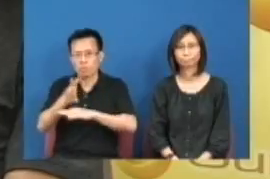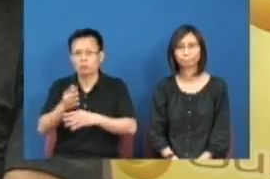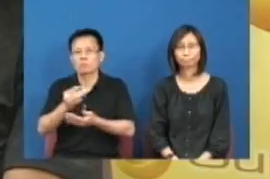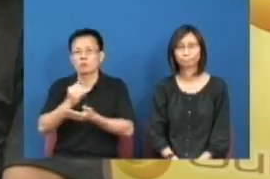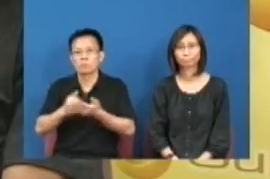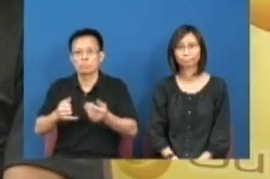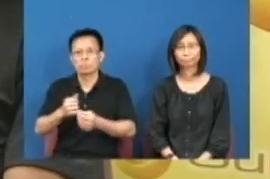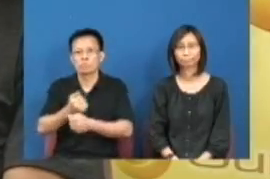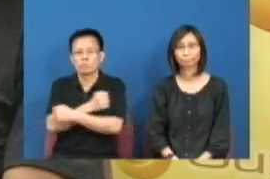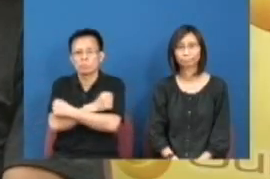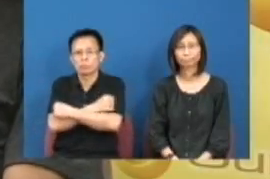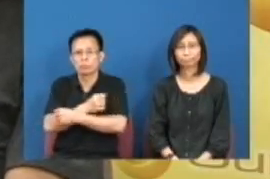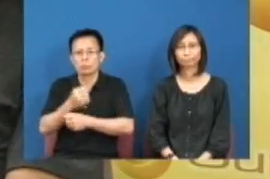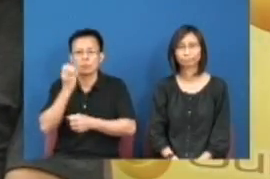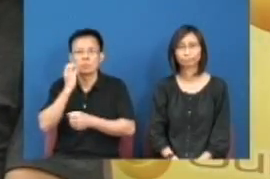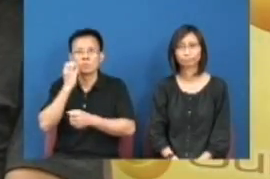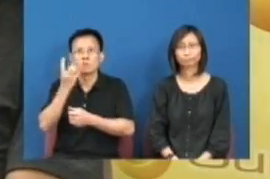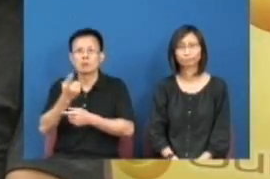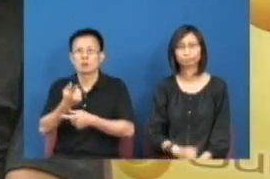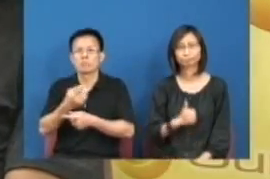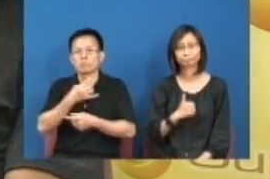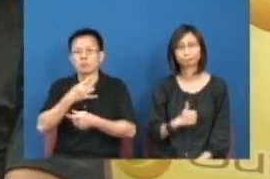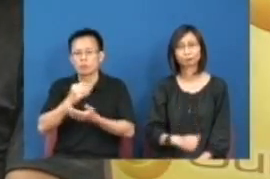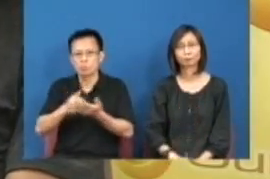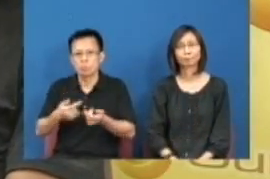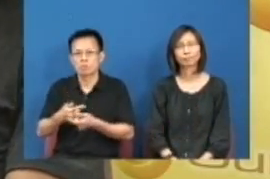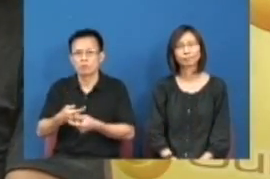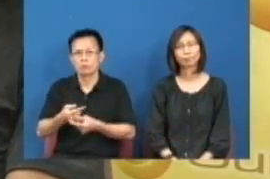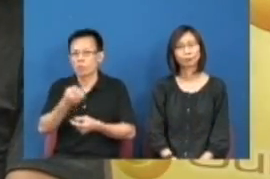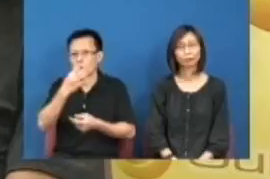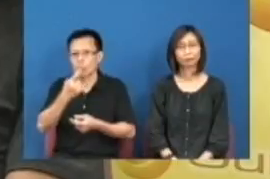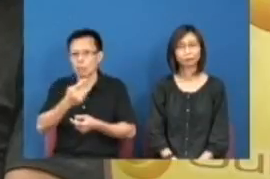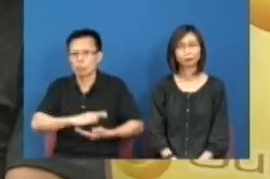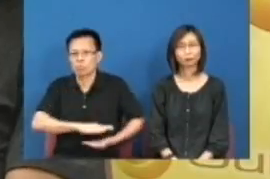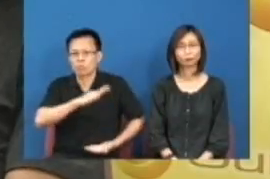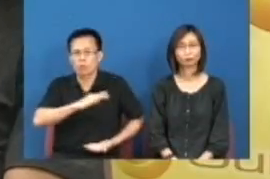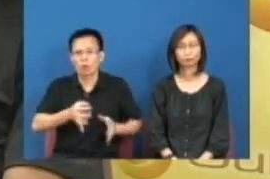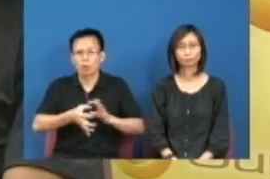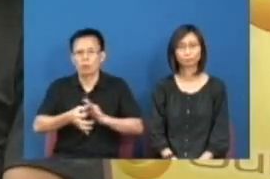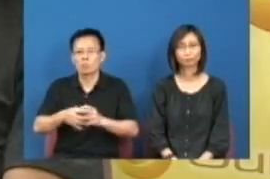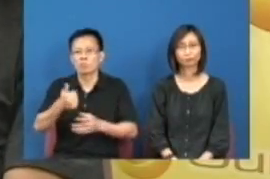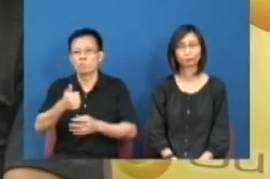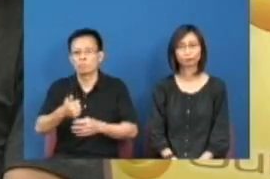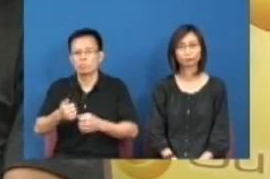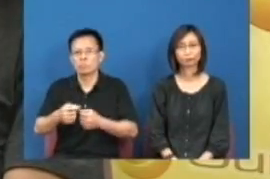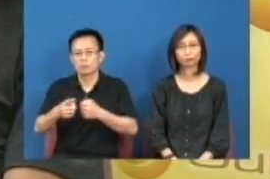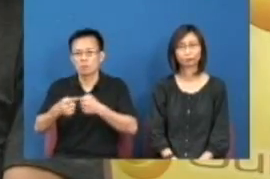同香港嘅富豪嘅關係相當好啦，咁所以即係喺佢主政底下就係第一